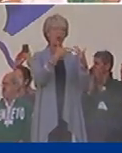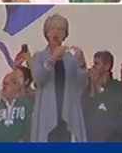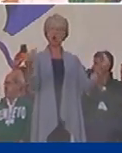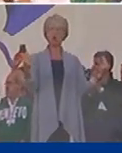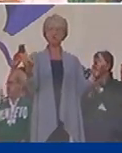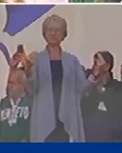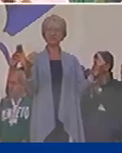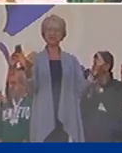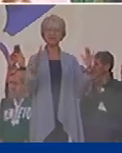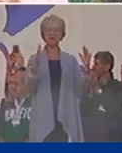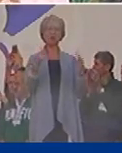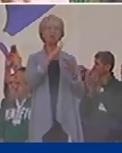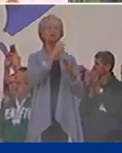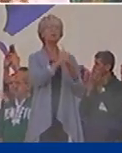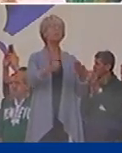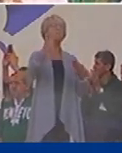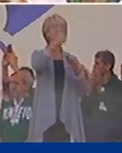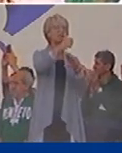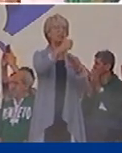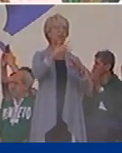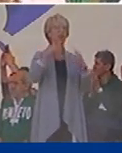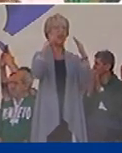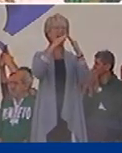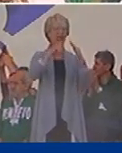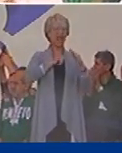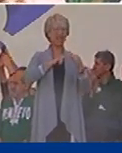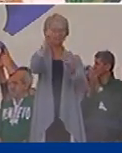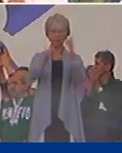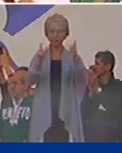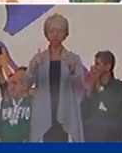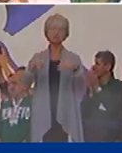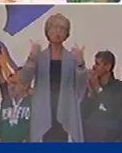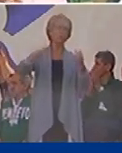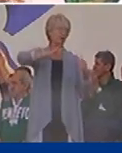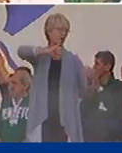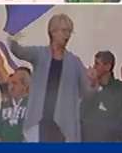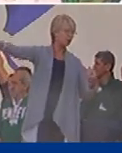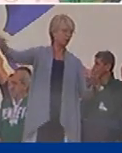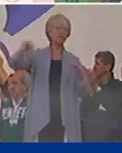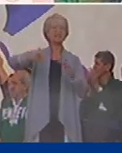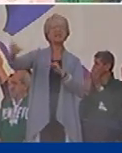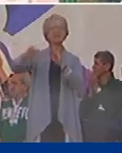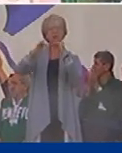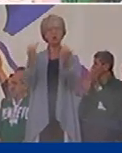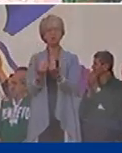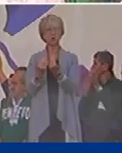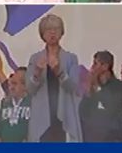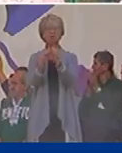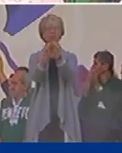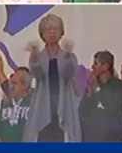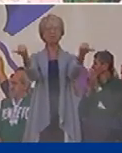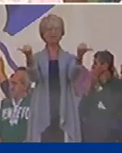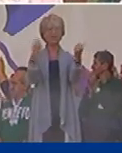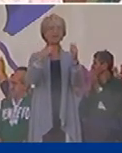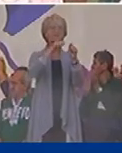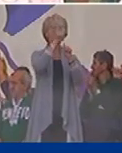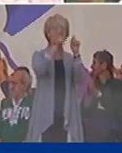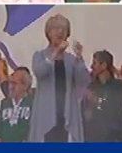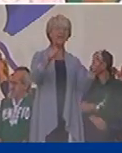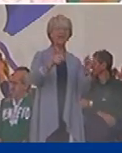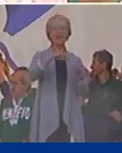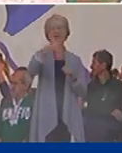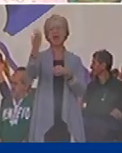prima va portata la gente di casa nostra. e poi a tutto il resto del mondo. E questa è la differenza fra la Lega e gli altri